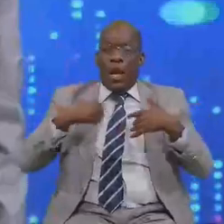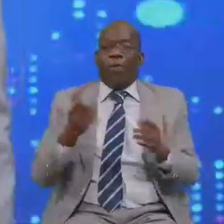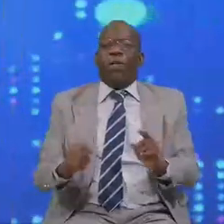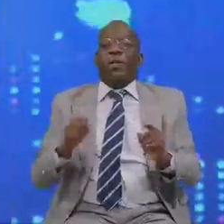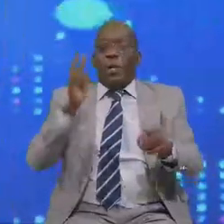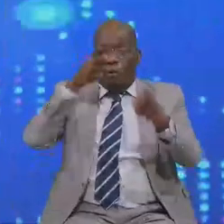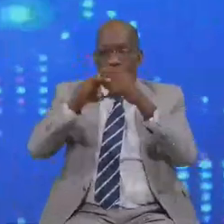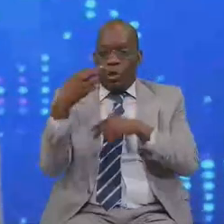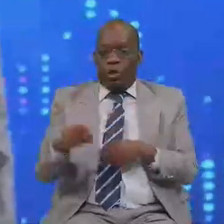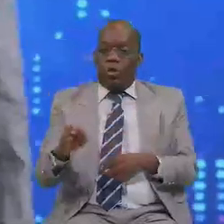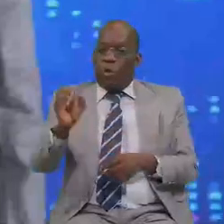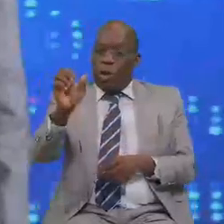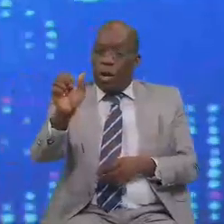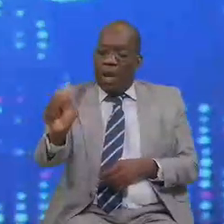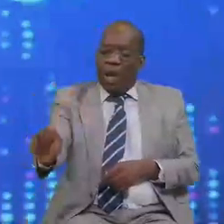d'aller.